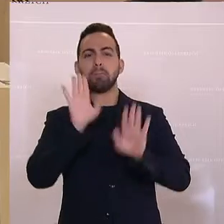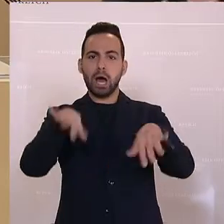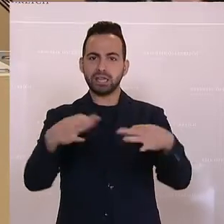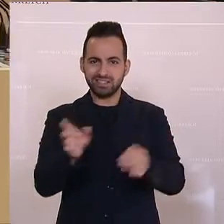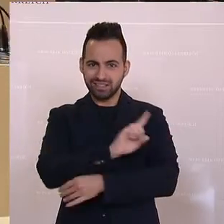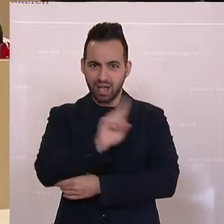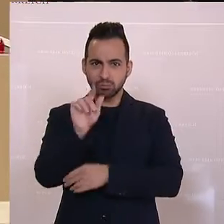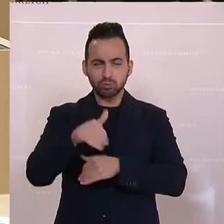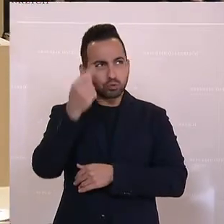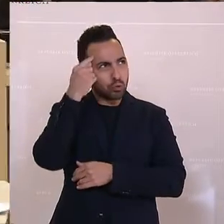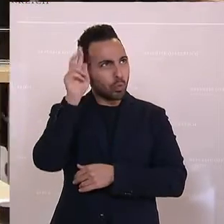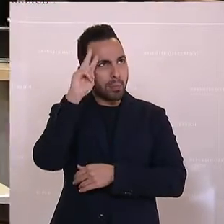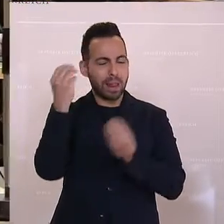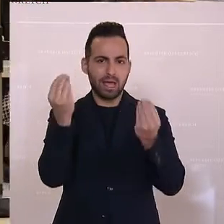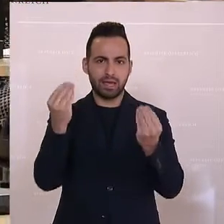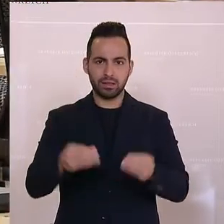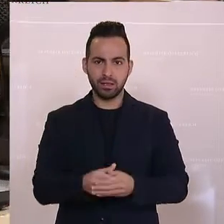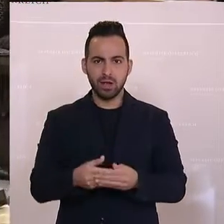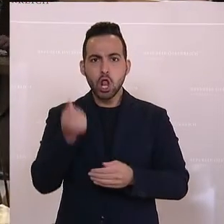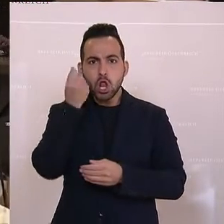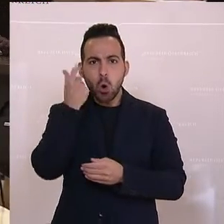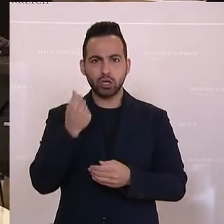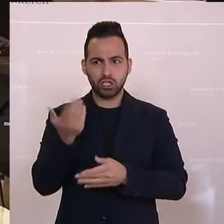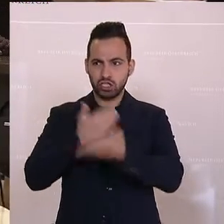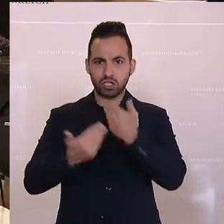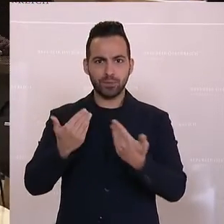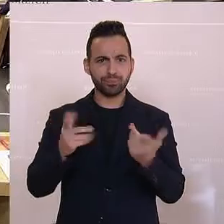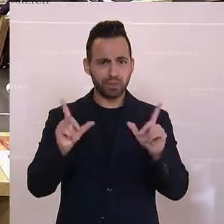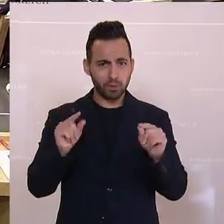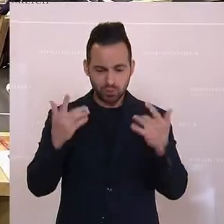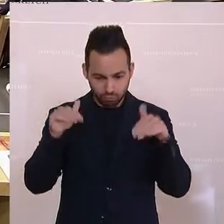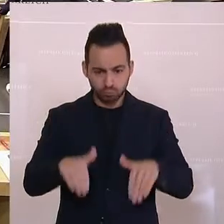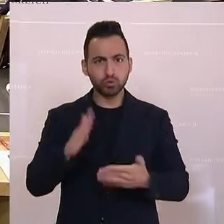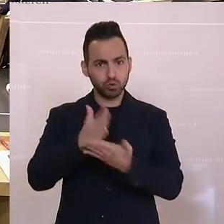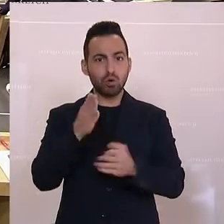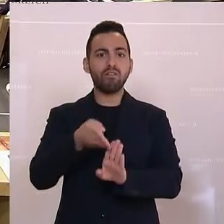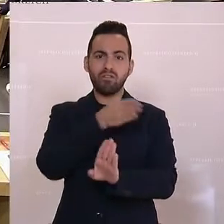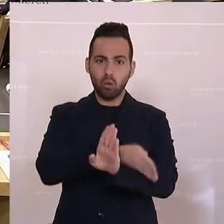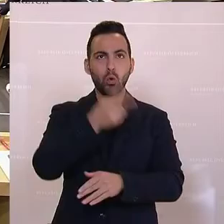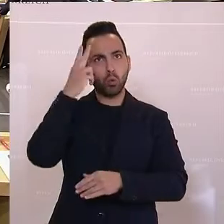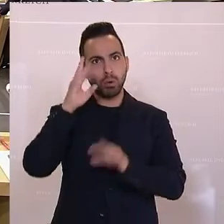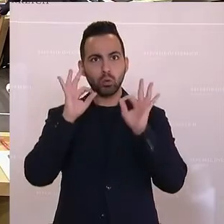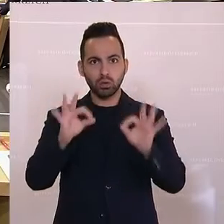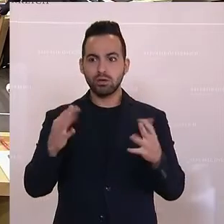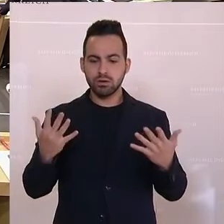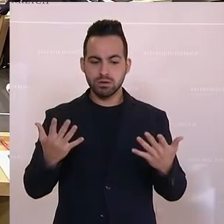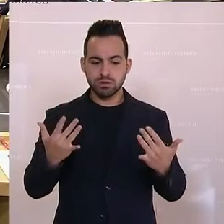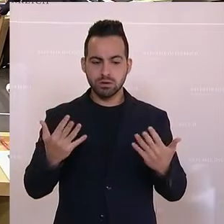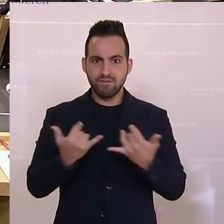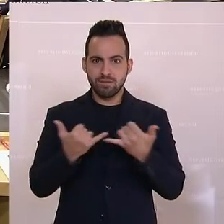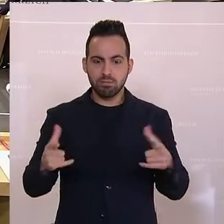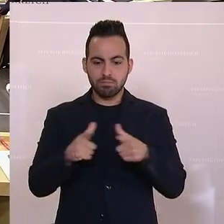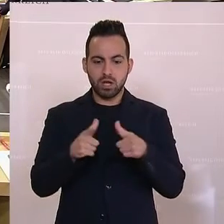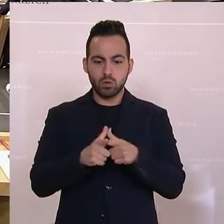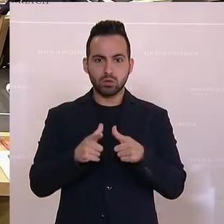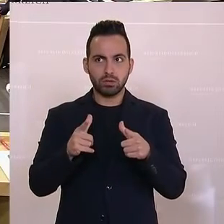war doch, das muss man sich doch einmal vorstellen, das ist doch logisch gewesen. Das heißt, man muss schon vorher überlegen, mit welchen Methoden